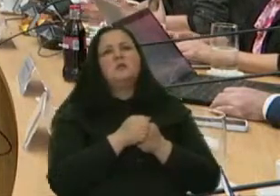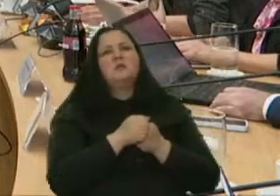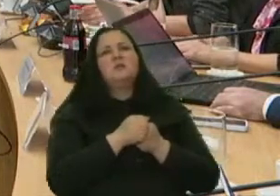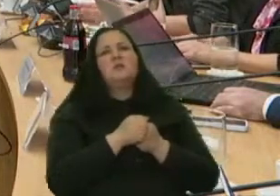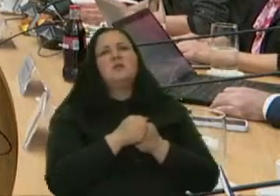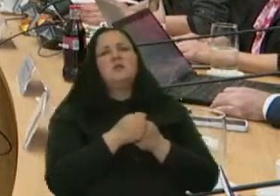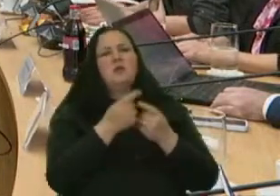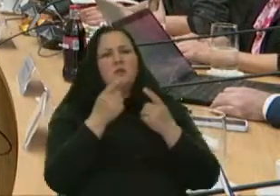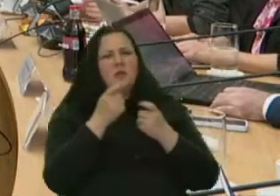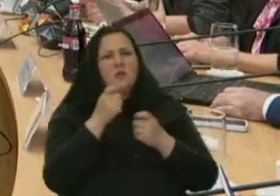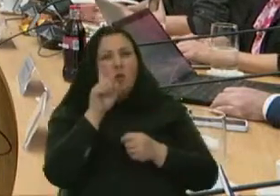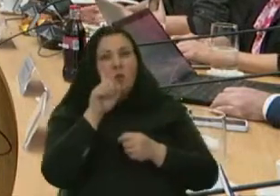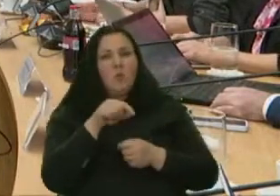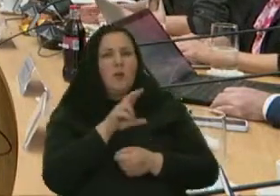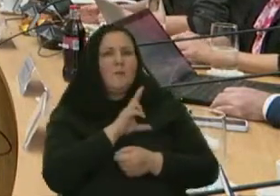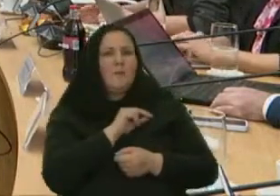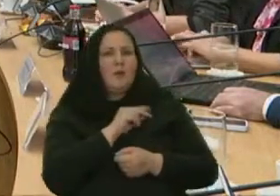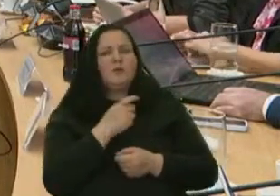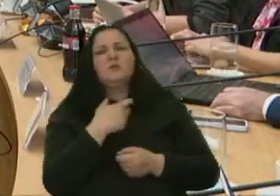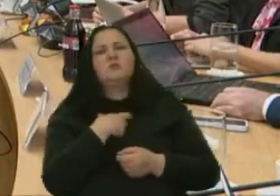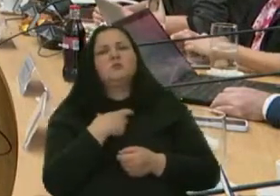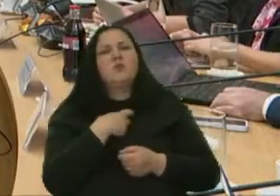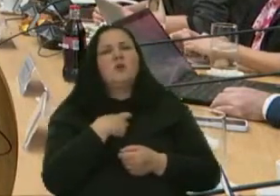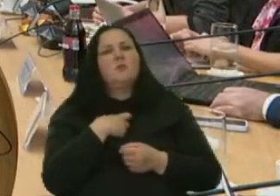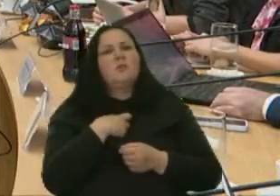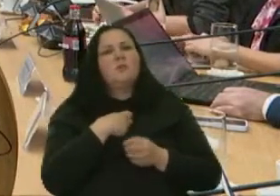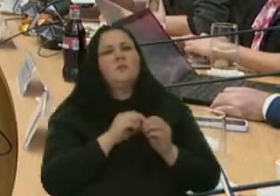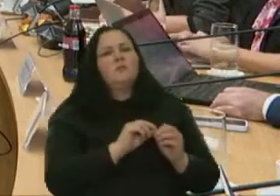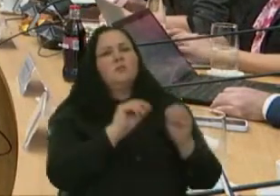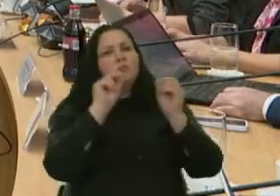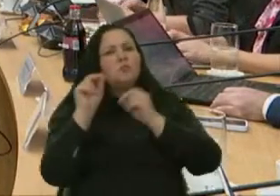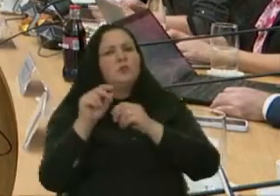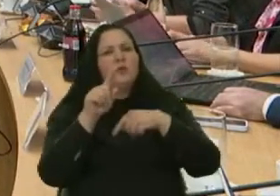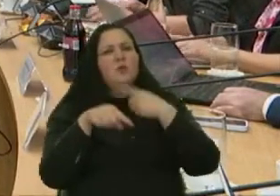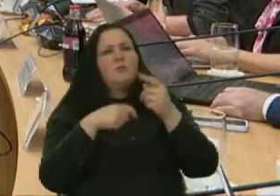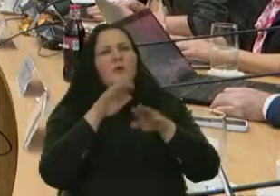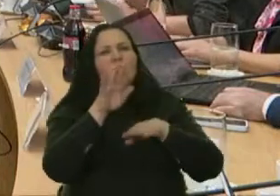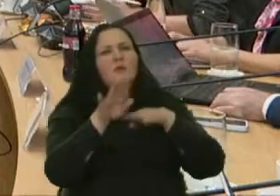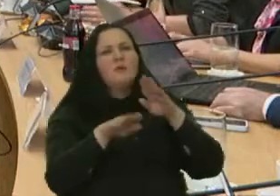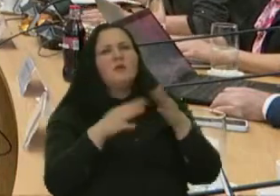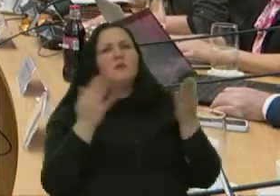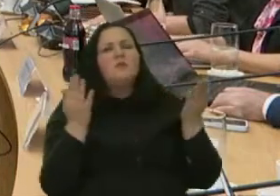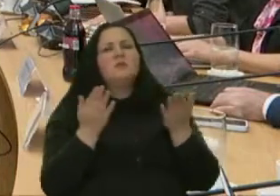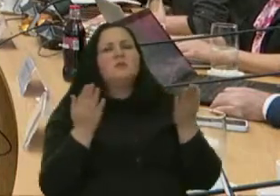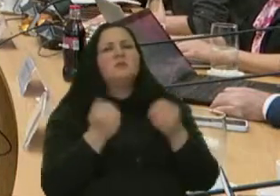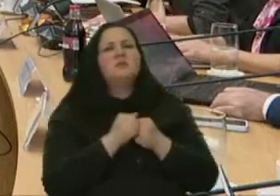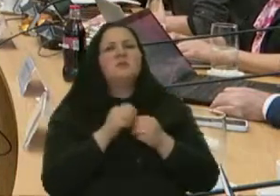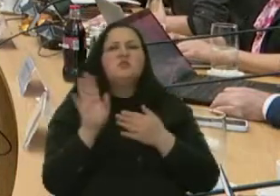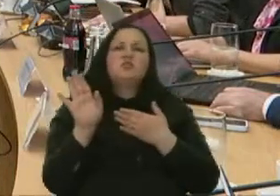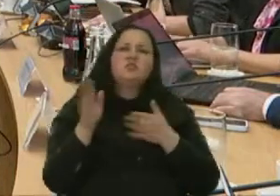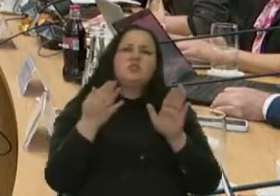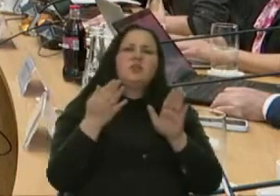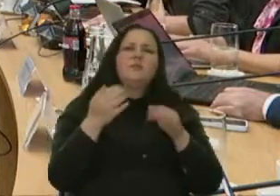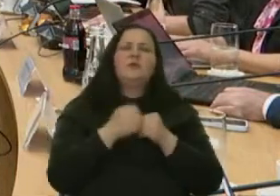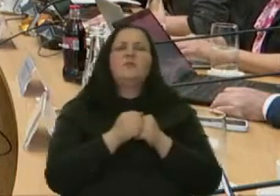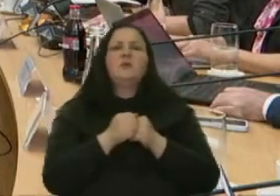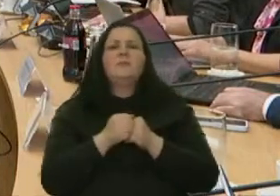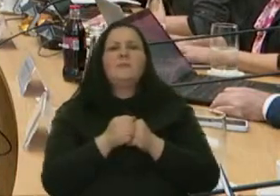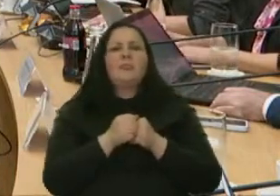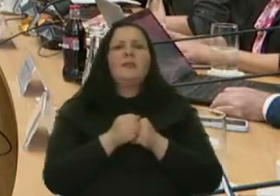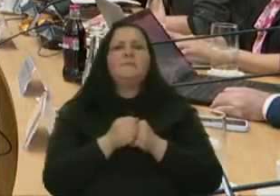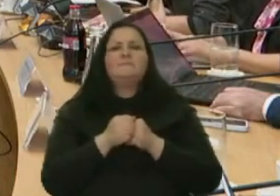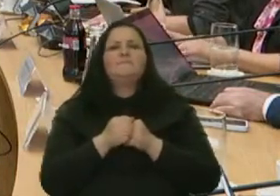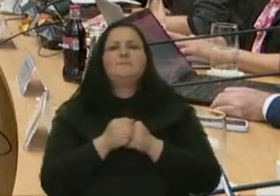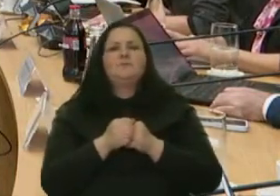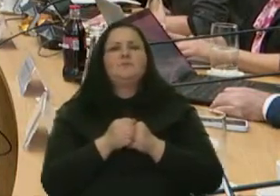martie anul acesta să putem trece la etapele următoare adică adică să începem să chiar